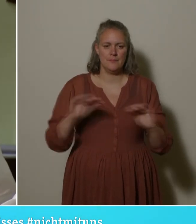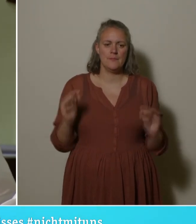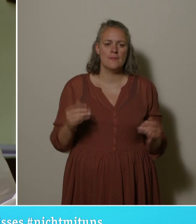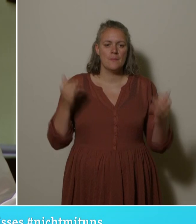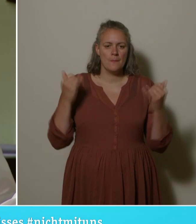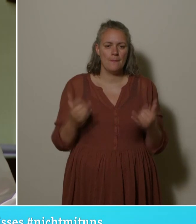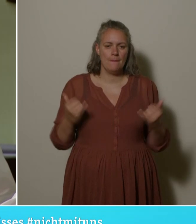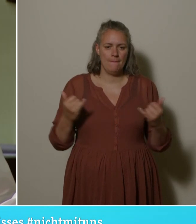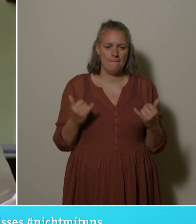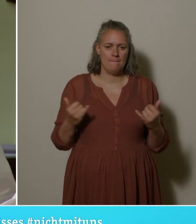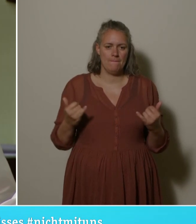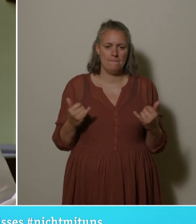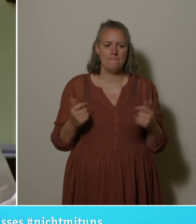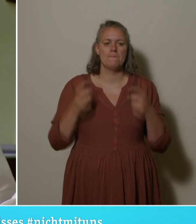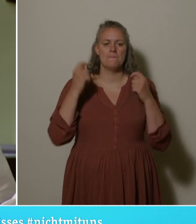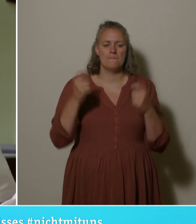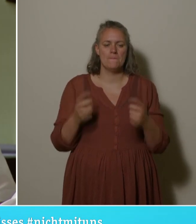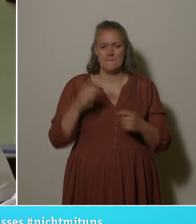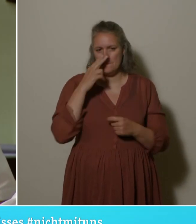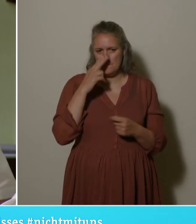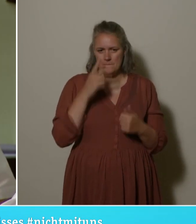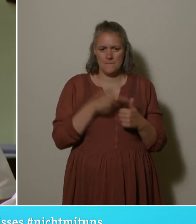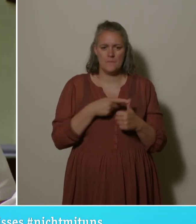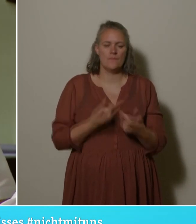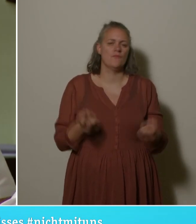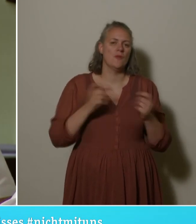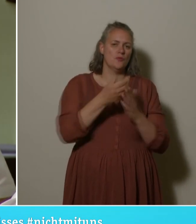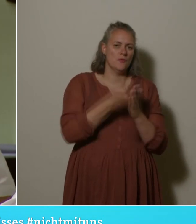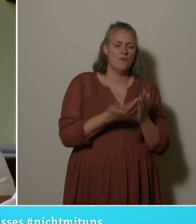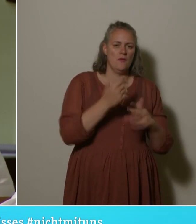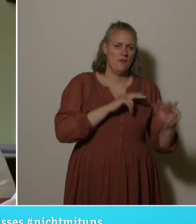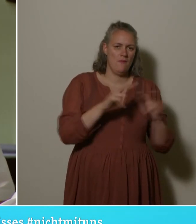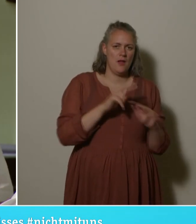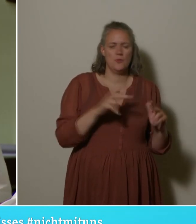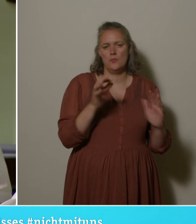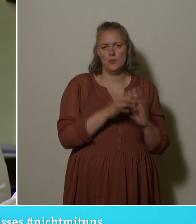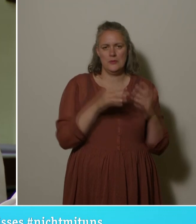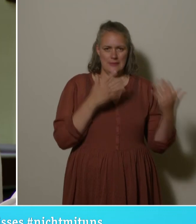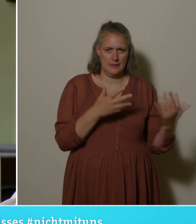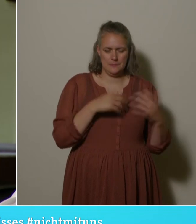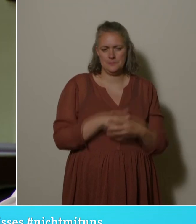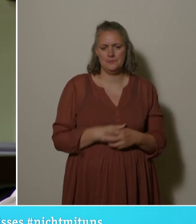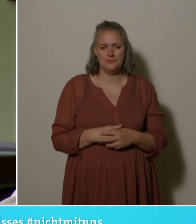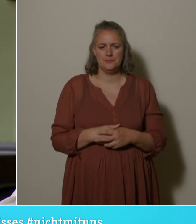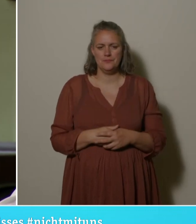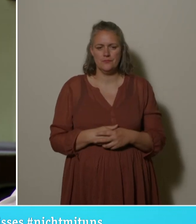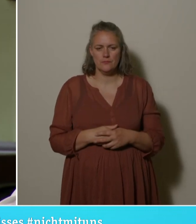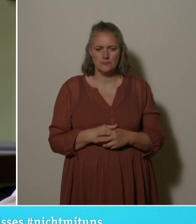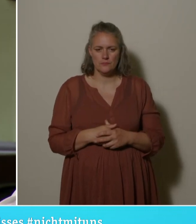wir haben jetzt folgende Antragslage. Einmal die Beschlussvorlage der Verwaltung, wie sie im Top 10 vorliegt. Dann